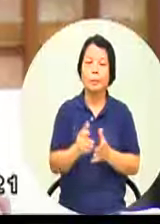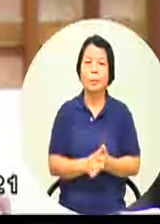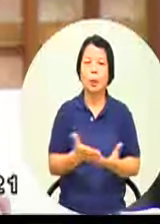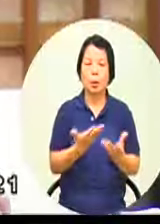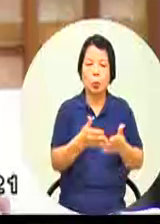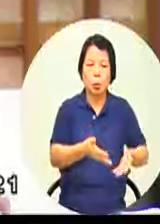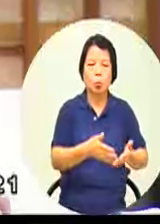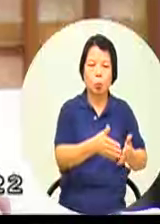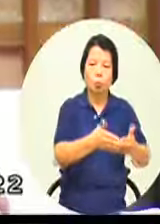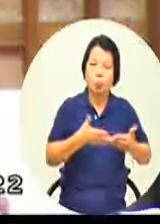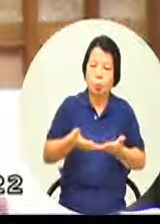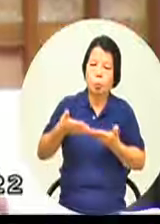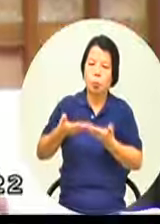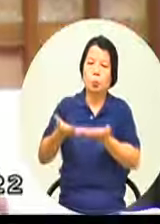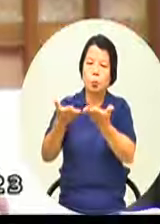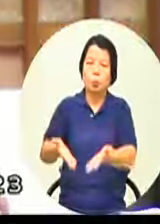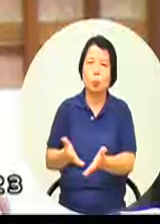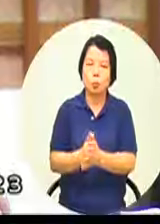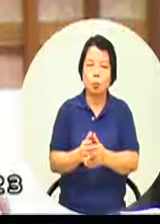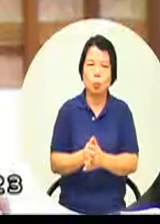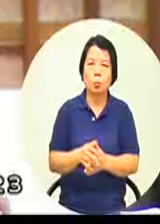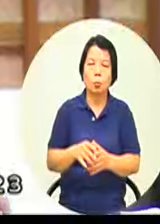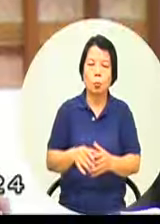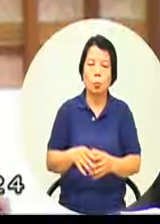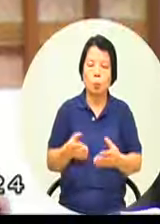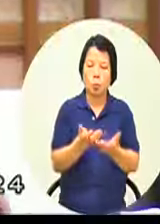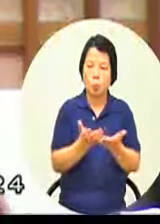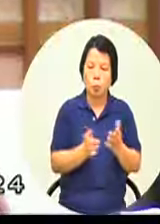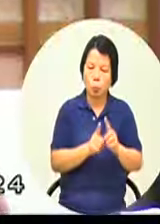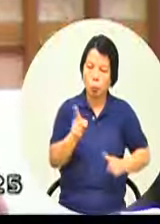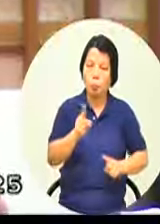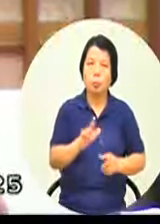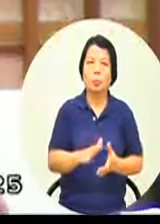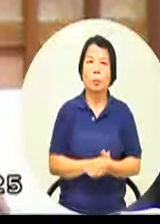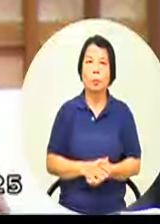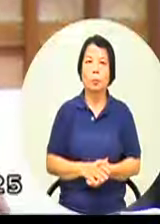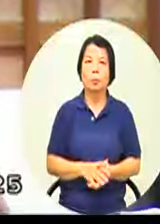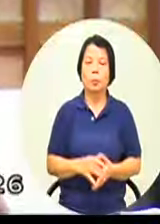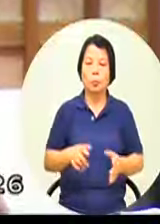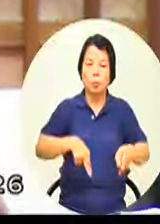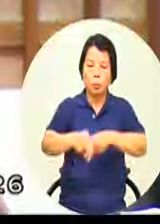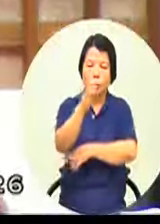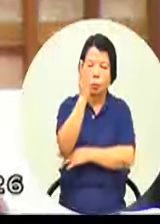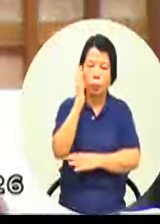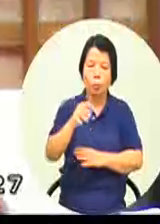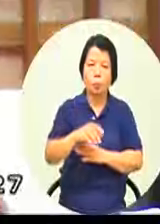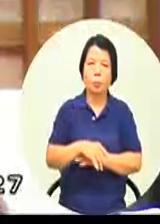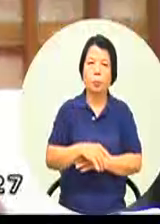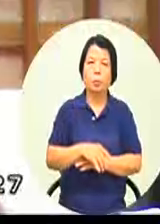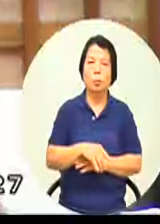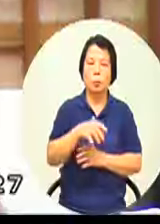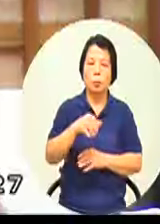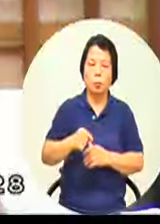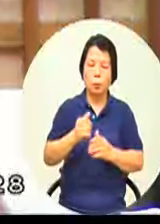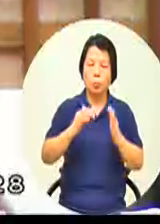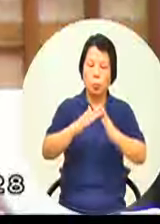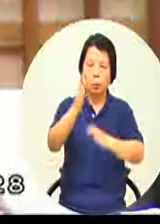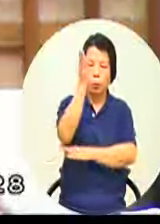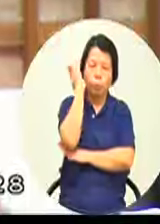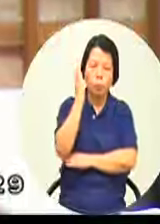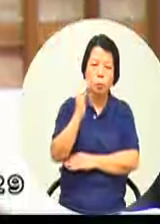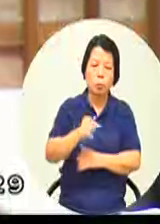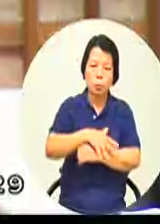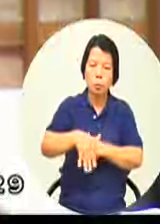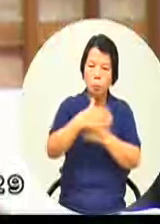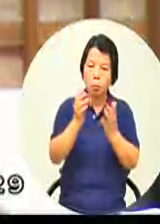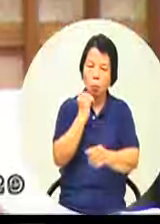题。 对， 在供需的问题的呈现之下，我们行政单位，我们政府，你到底有没有这个作为，